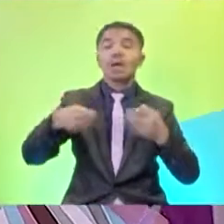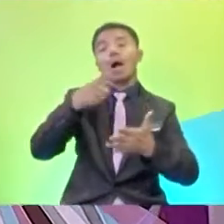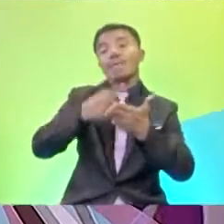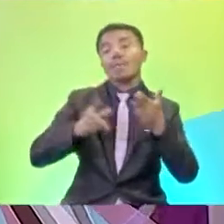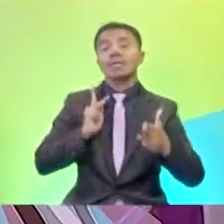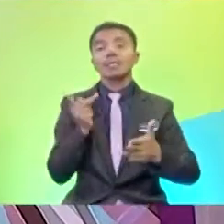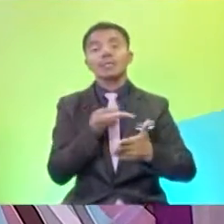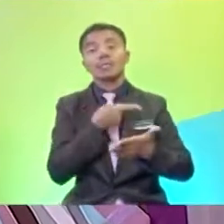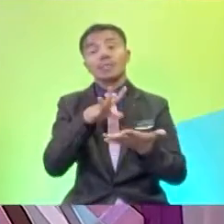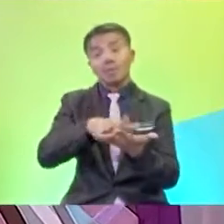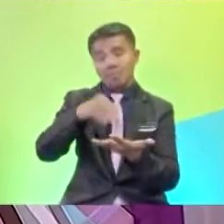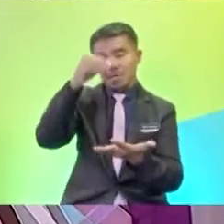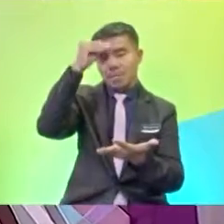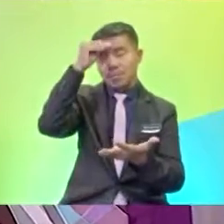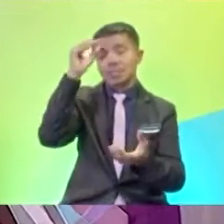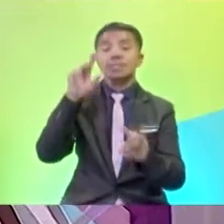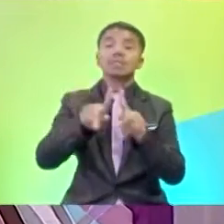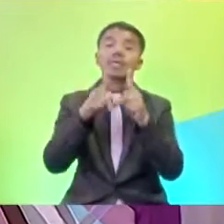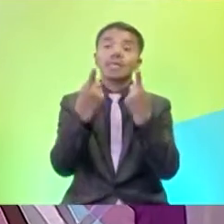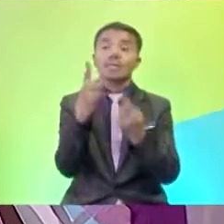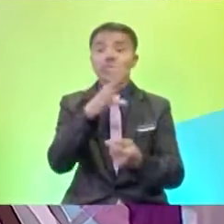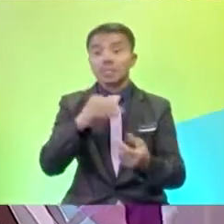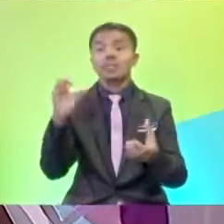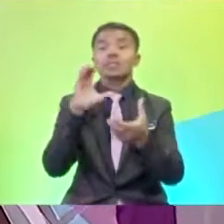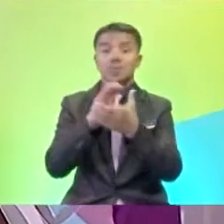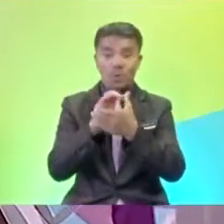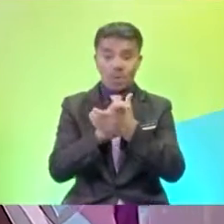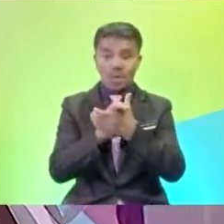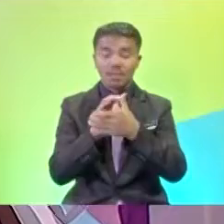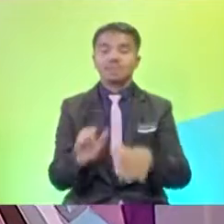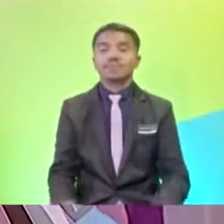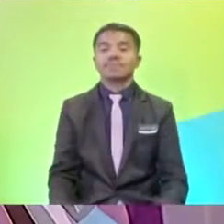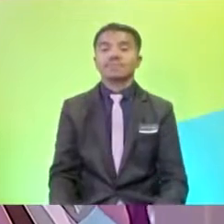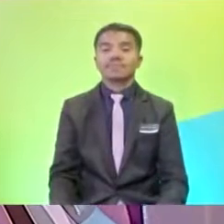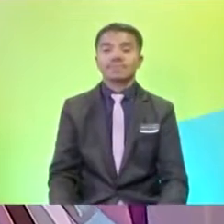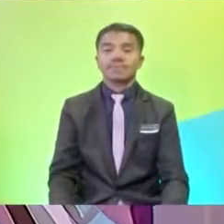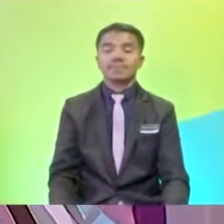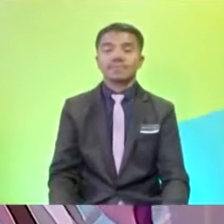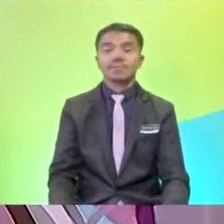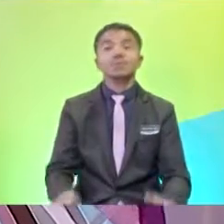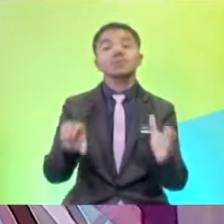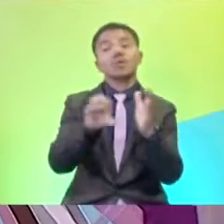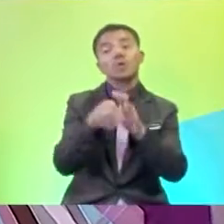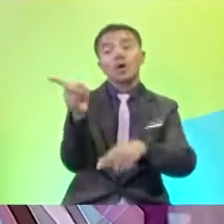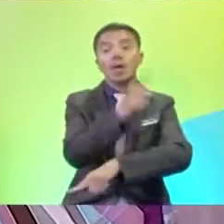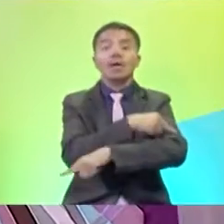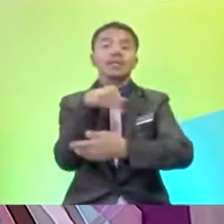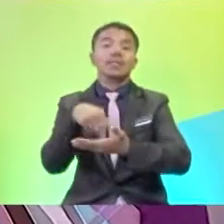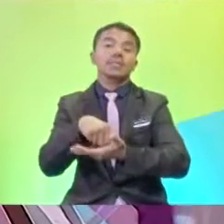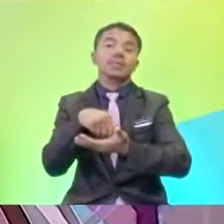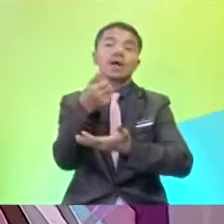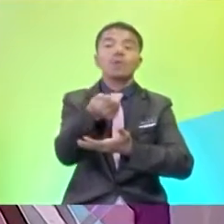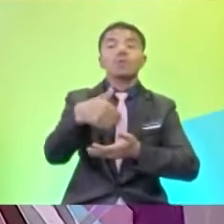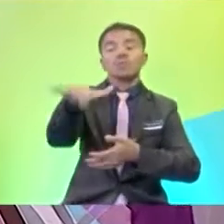di ikhlas di sekolah Oke contoh hari ini kamu semua belajar dengan Ustadzah ada-adab